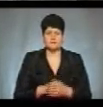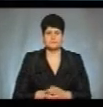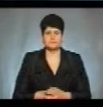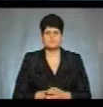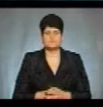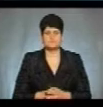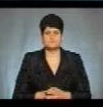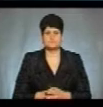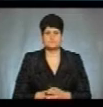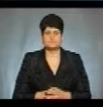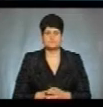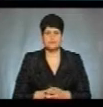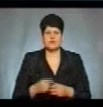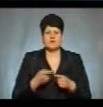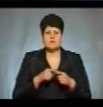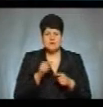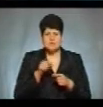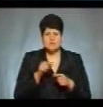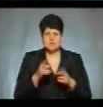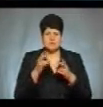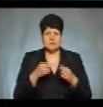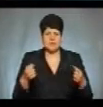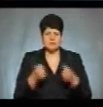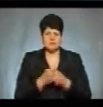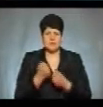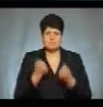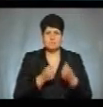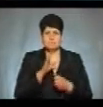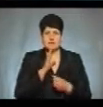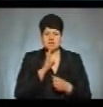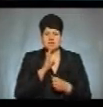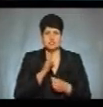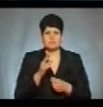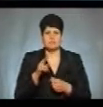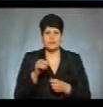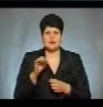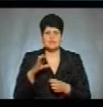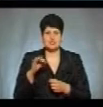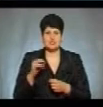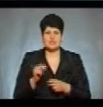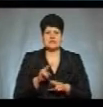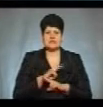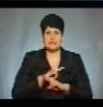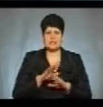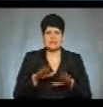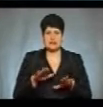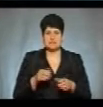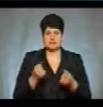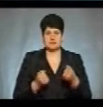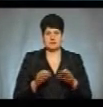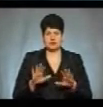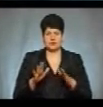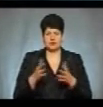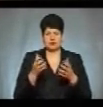Крата. Внаслідок цієї дорожньо-транспортної пригоди пасажирка автомобіля, це дружина водія, який був за кермом, загинула на місці події,